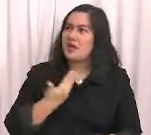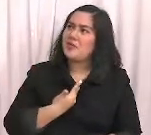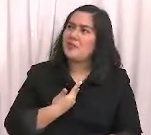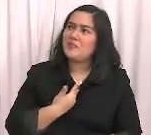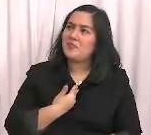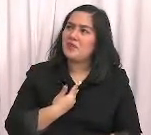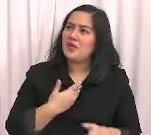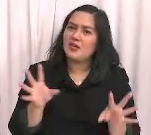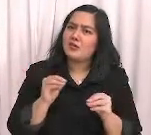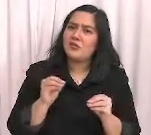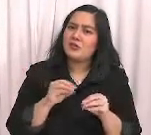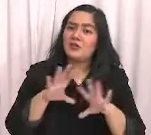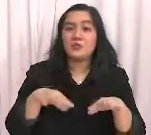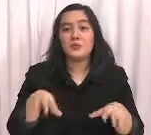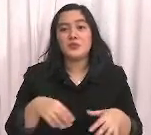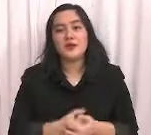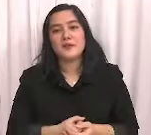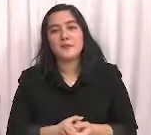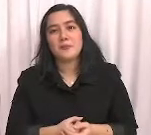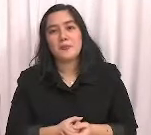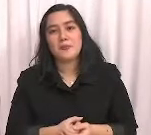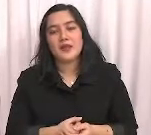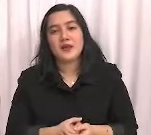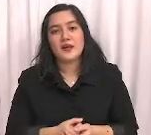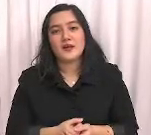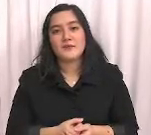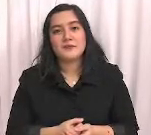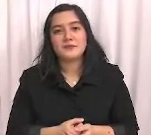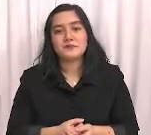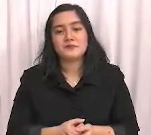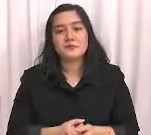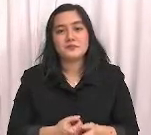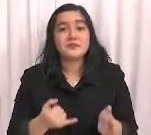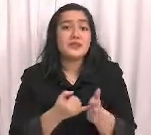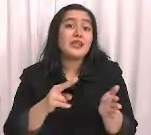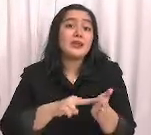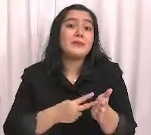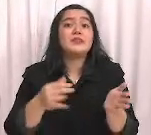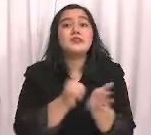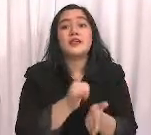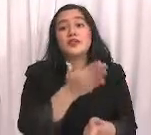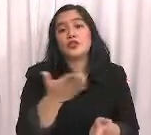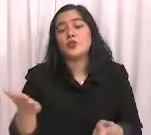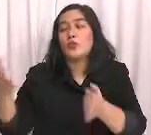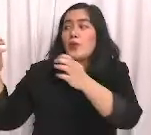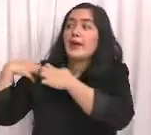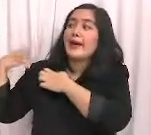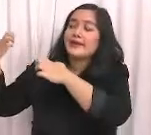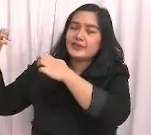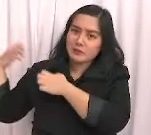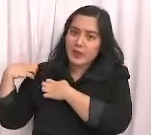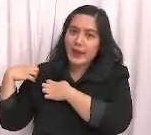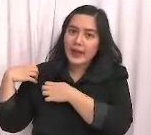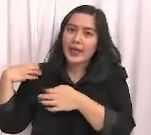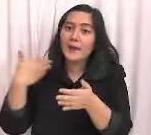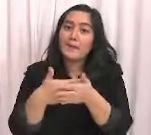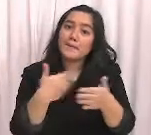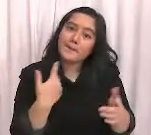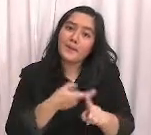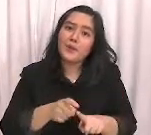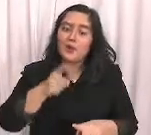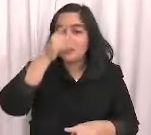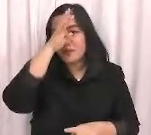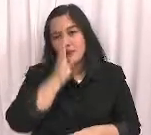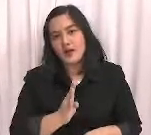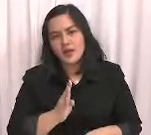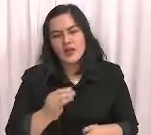kasi para bigyan ka ng Panginoon in return. So anong ibig sabihin nito? Yung pagbibigay mo, paraan mo yan para makakuha ka sa